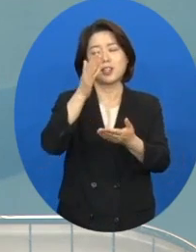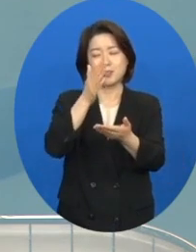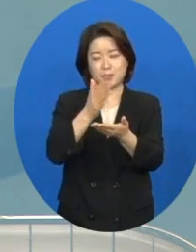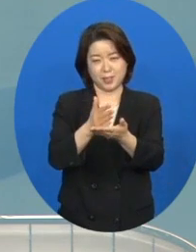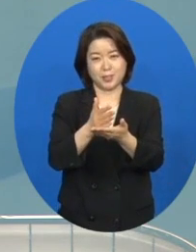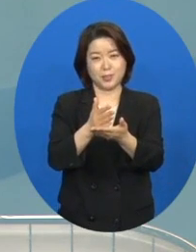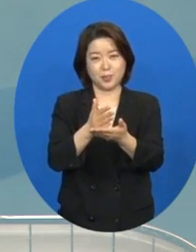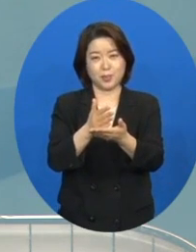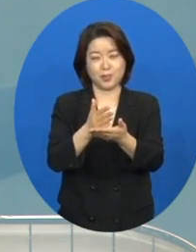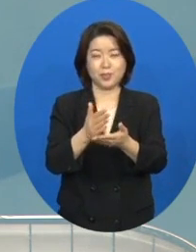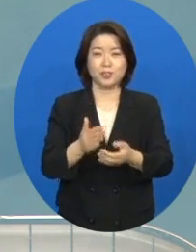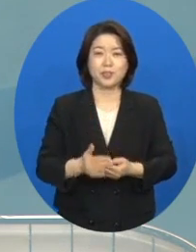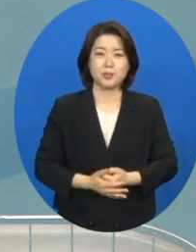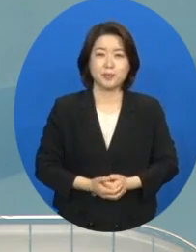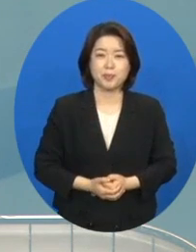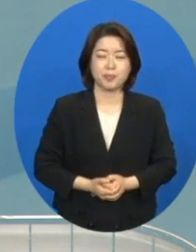마십시오.